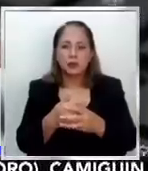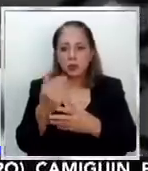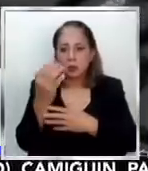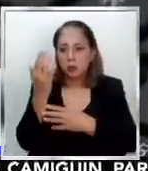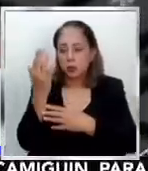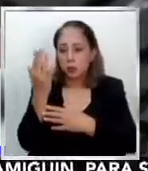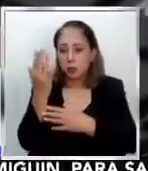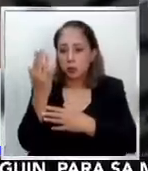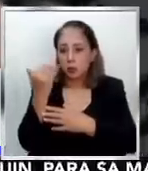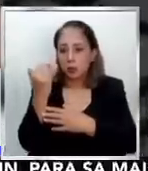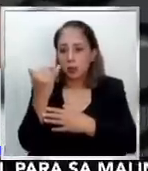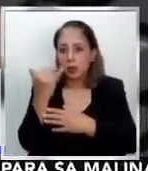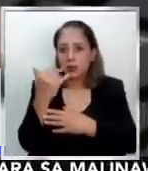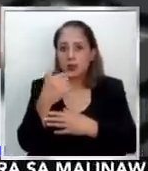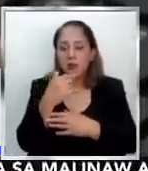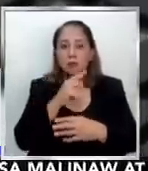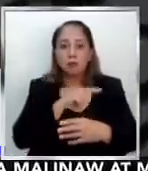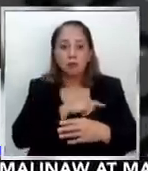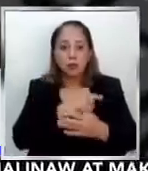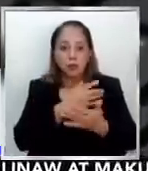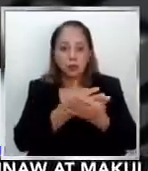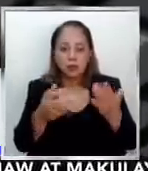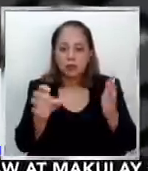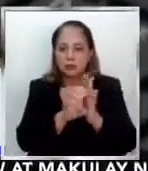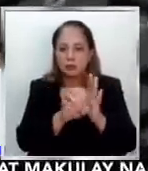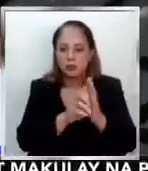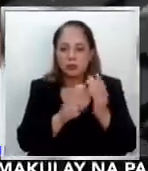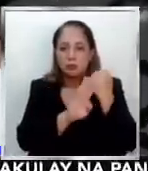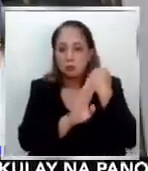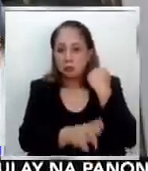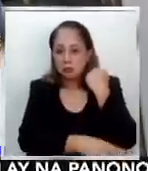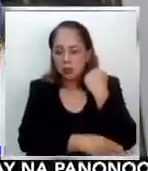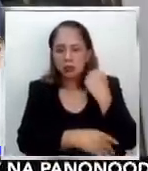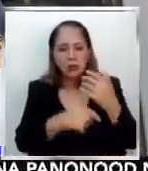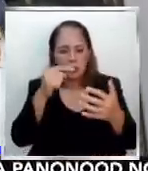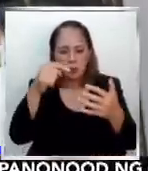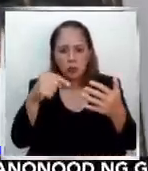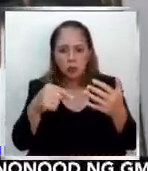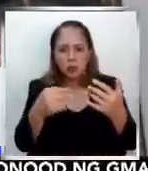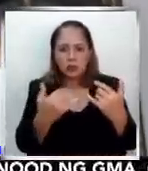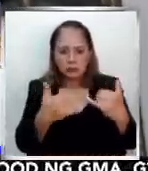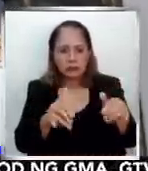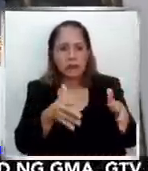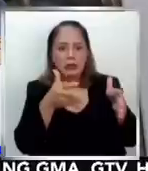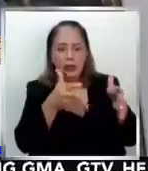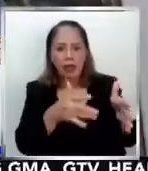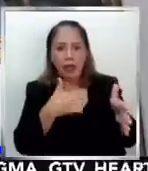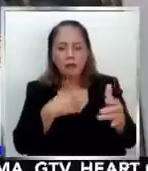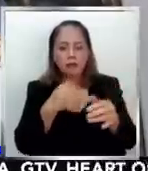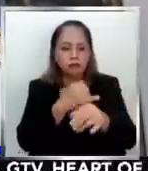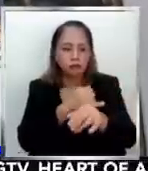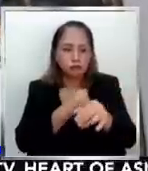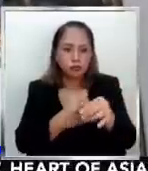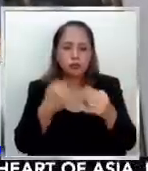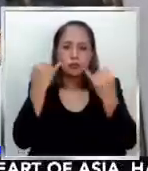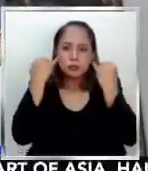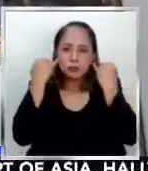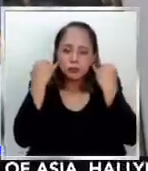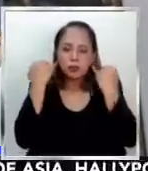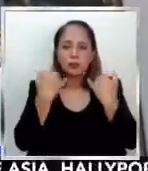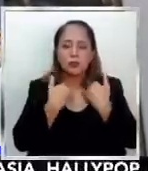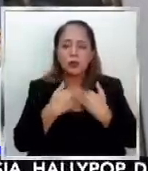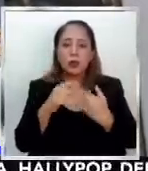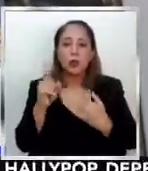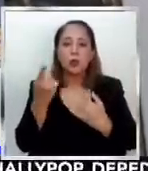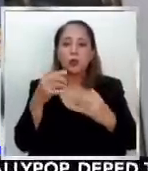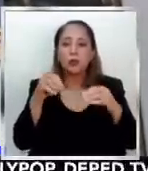yung personal belongings na, like yung bag and other personal belongings ay nandun lang. Yung mga jewelries niya nandun lang intact. Ang nawawala lang kasi yung